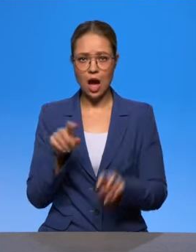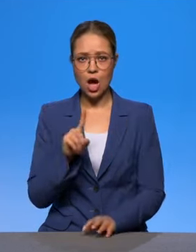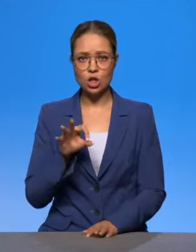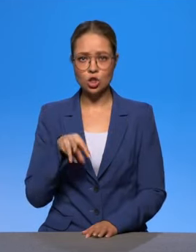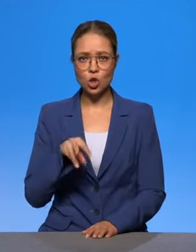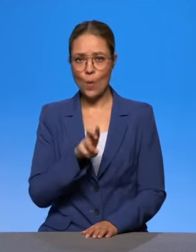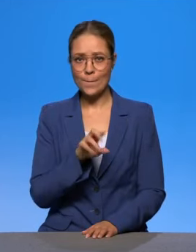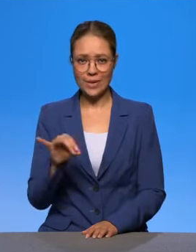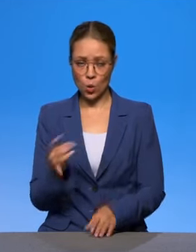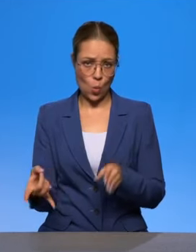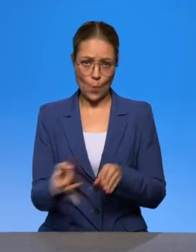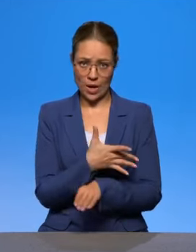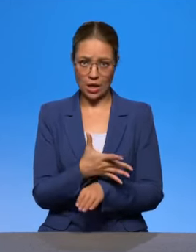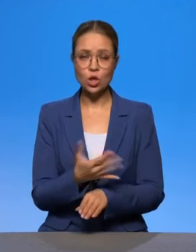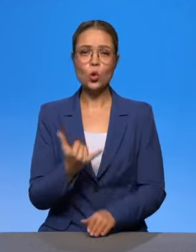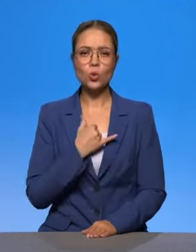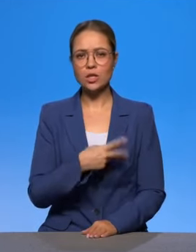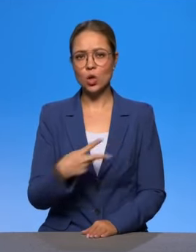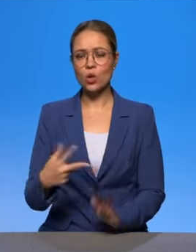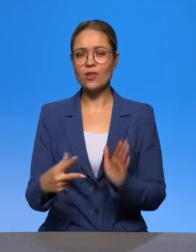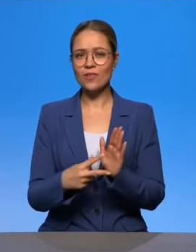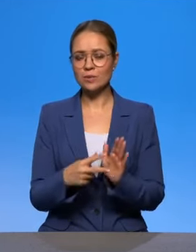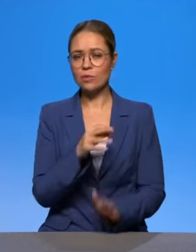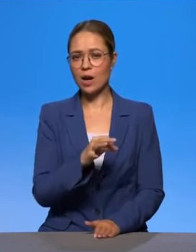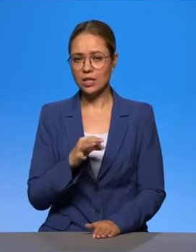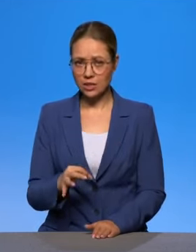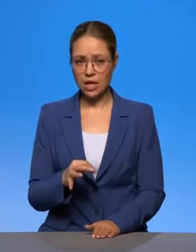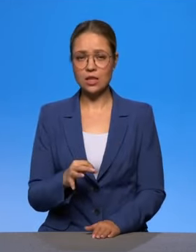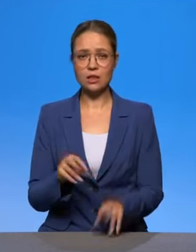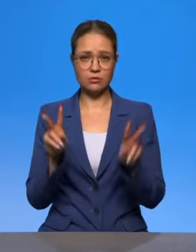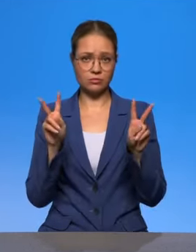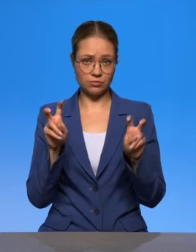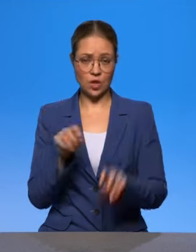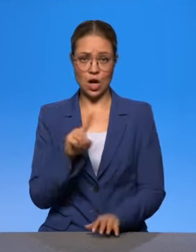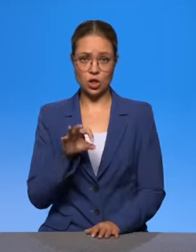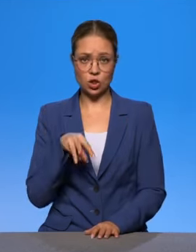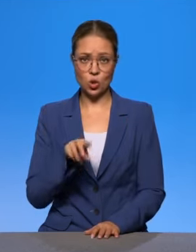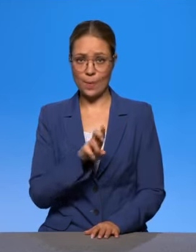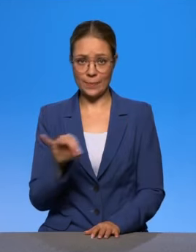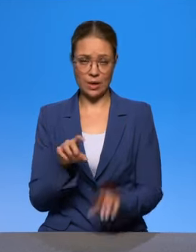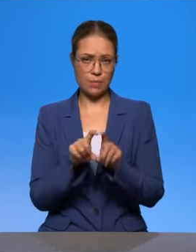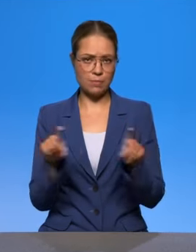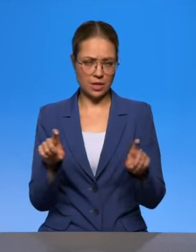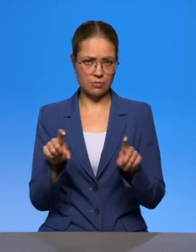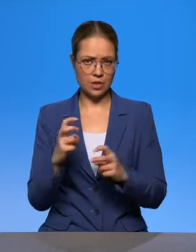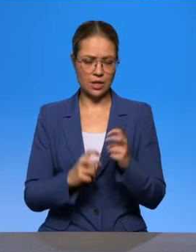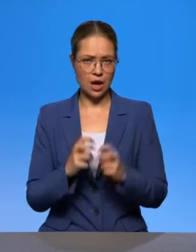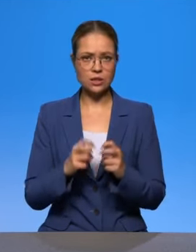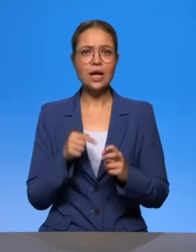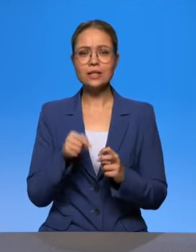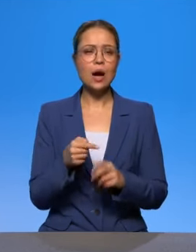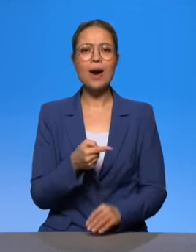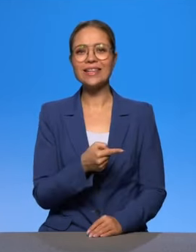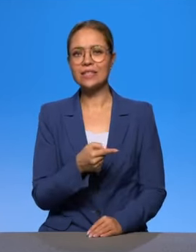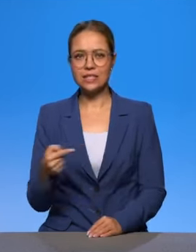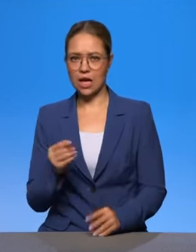процентов 8 экономических агентов – это просто зомби-предприятия, которые работают с отрицательной добавленной